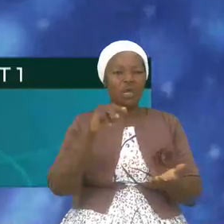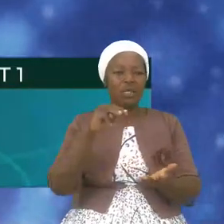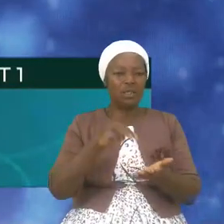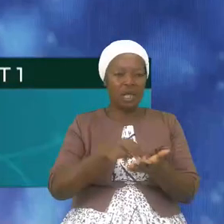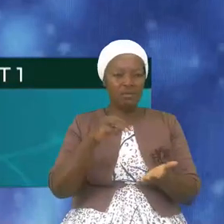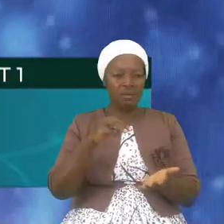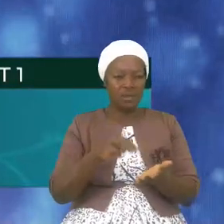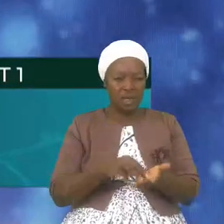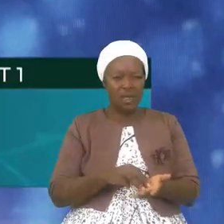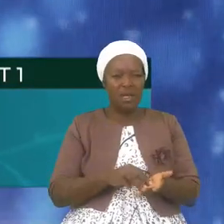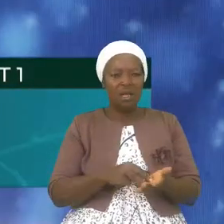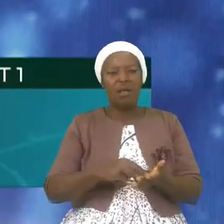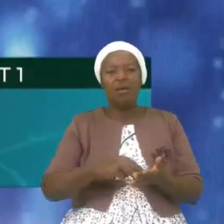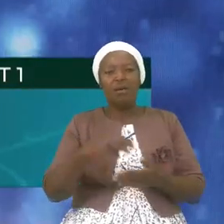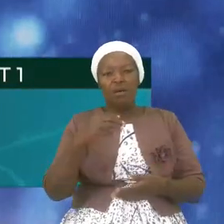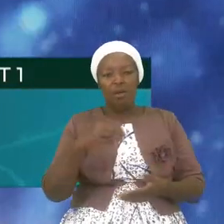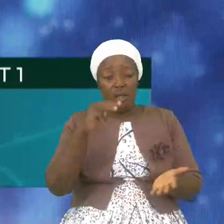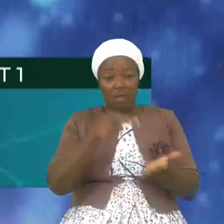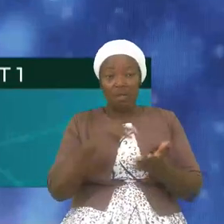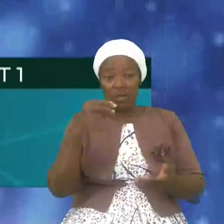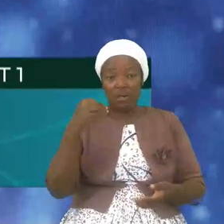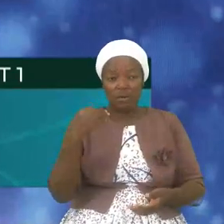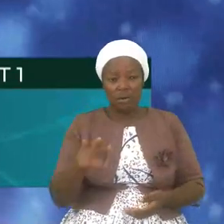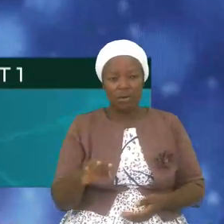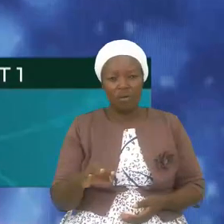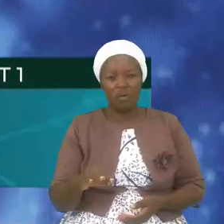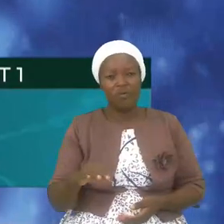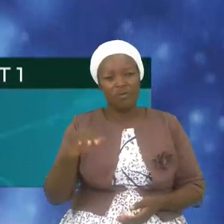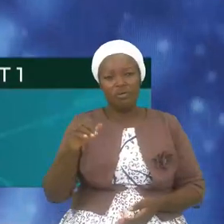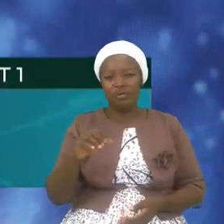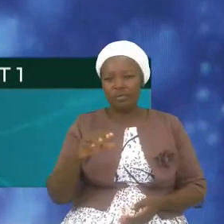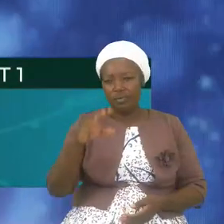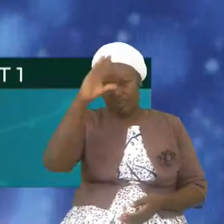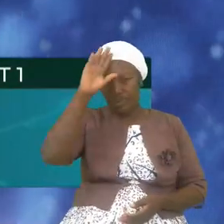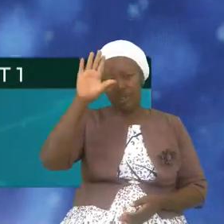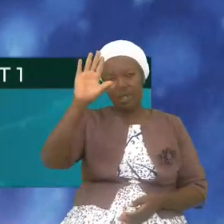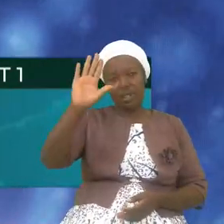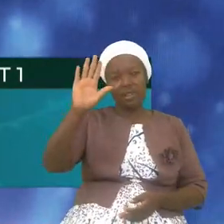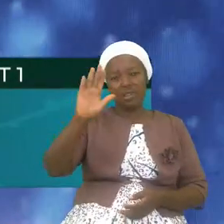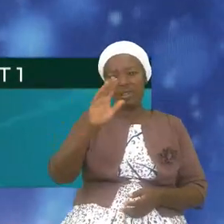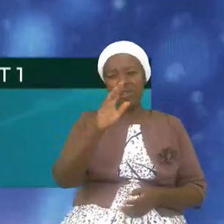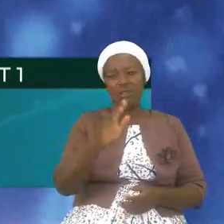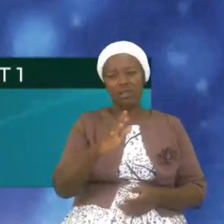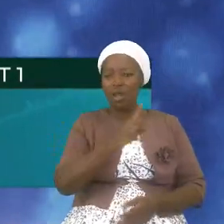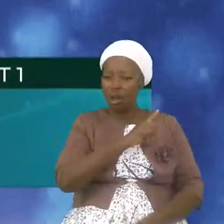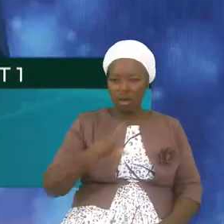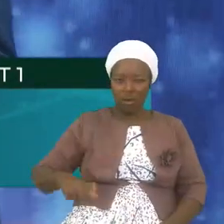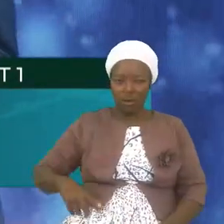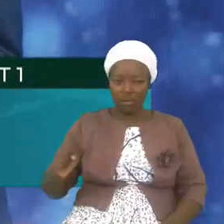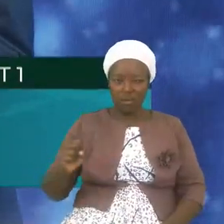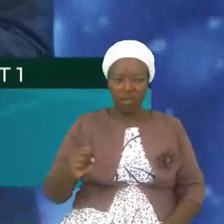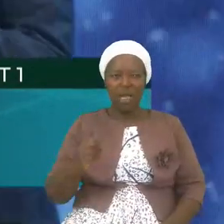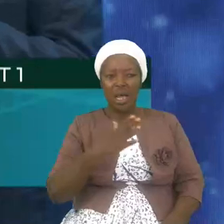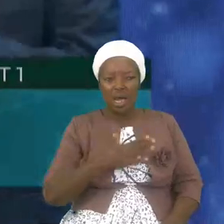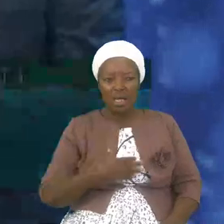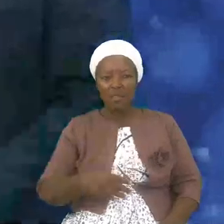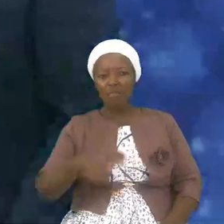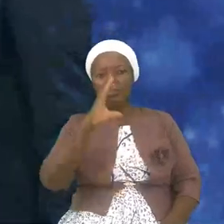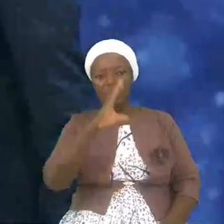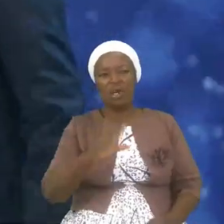vin en leur présence. C'est assez mauvais. Mais il ne s'est pas arrêté là. Verset